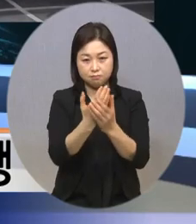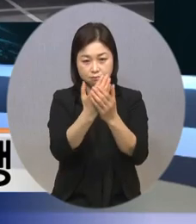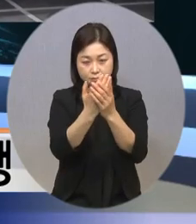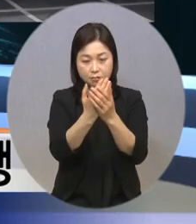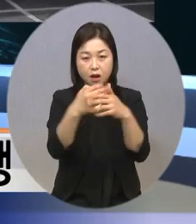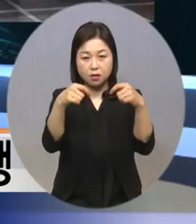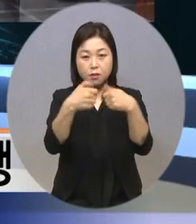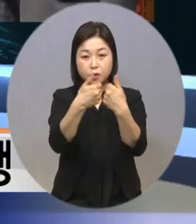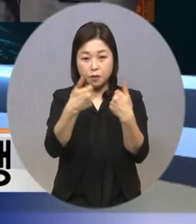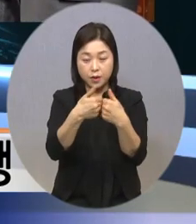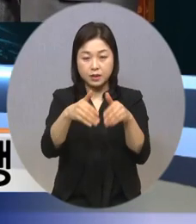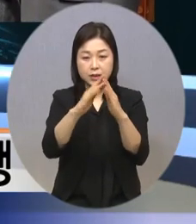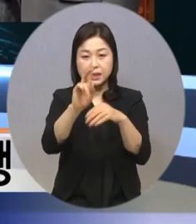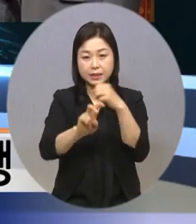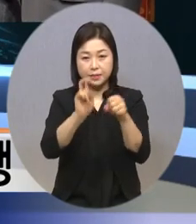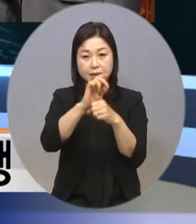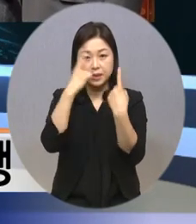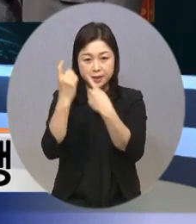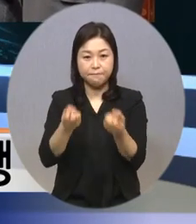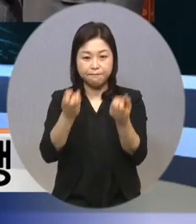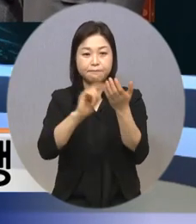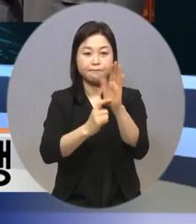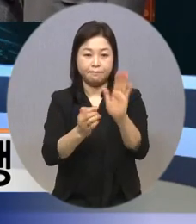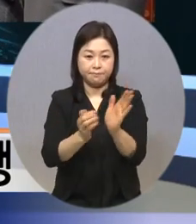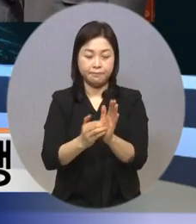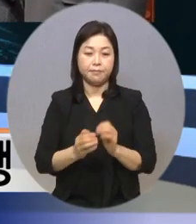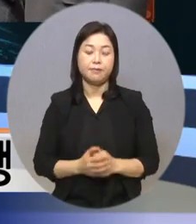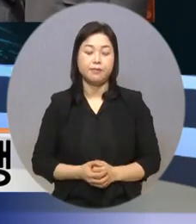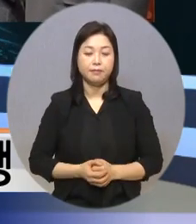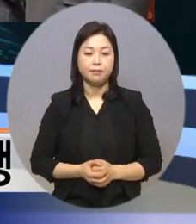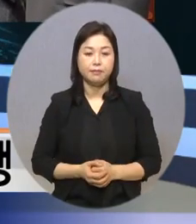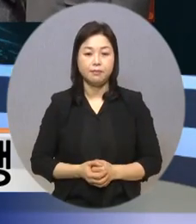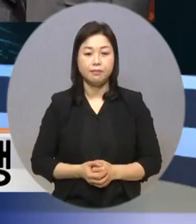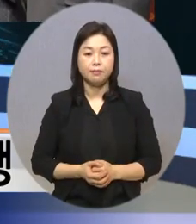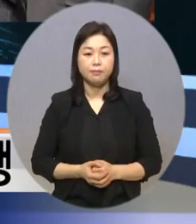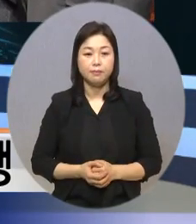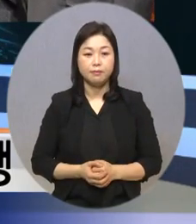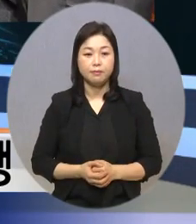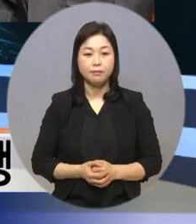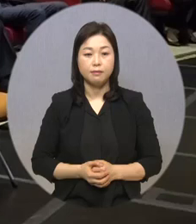창립 20주년을 기념하는 시간을 가졌습니다. 보도에 노혜림 기자입니다.